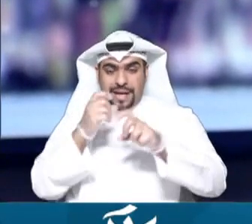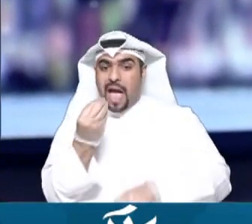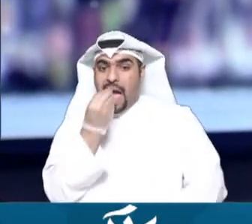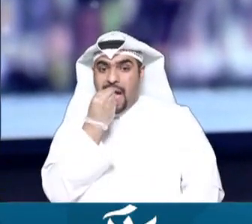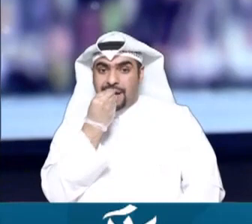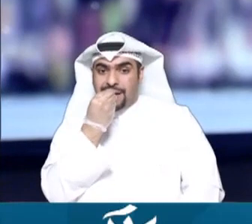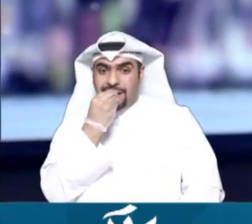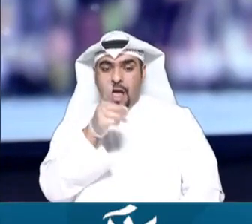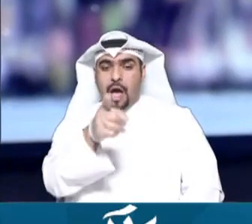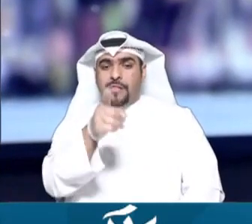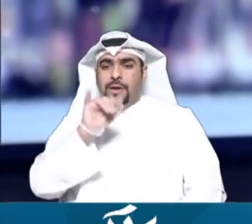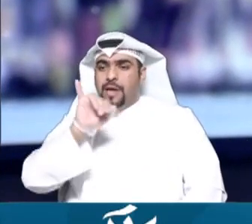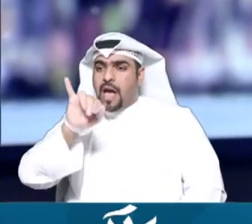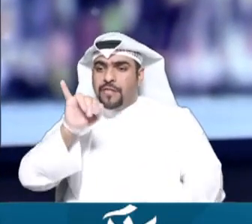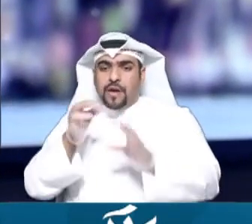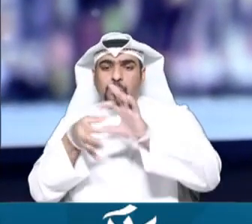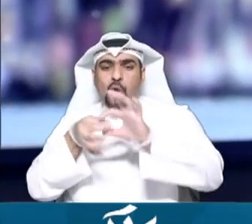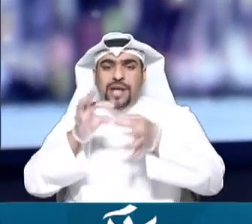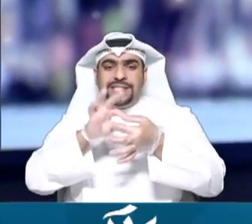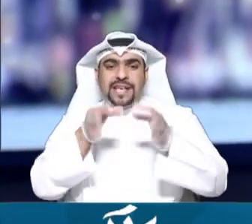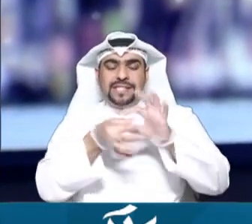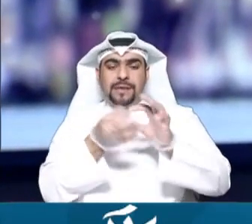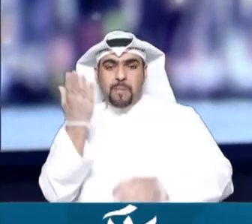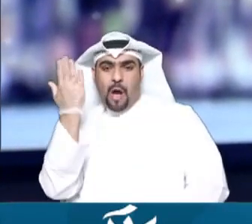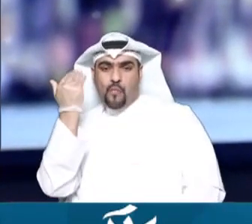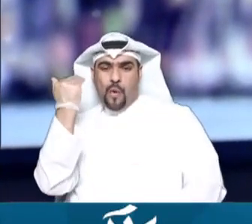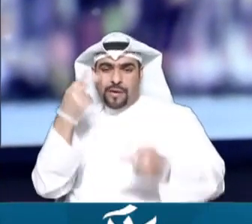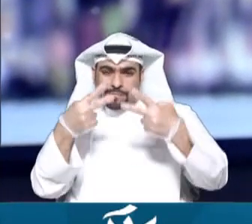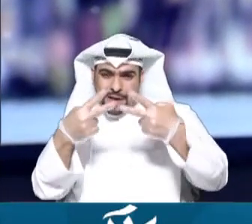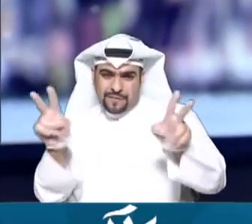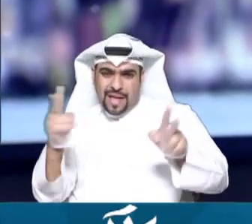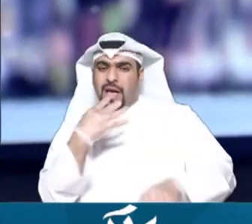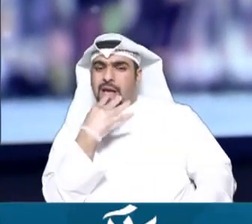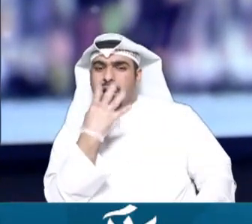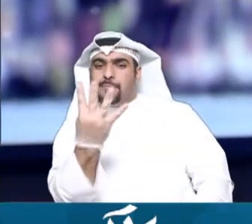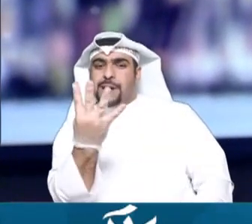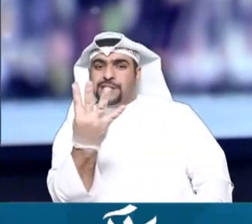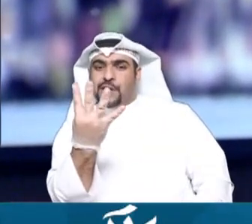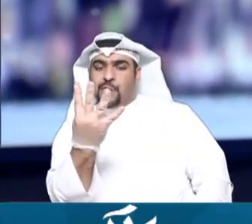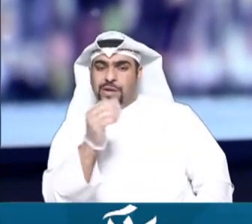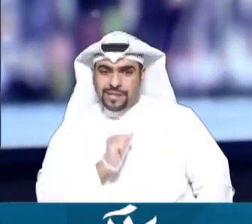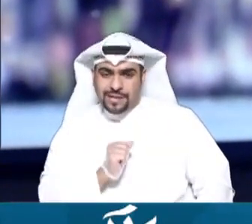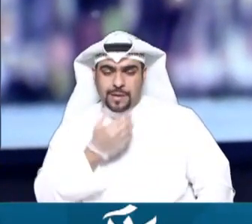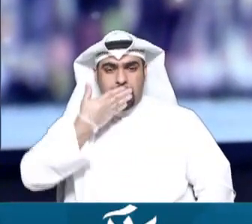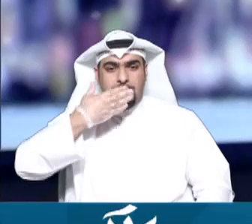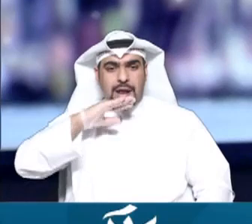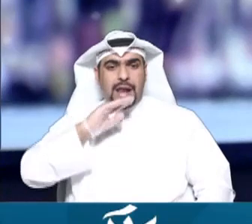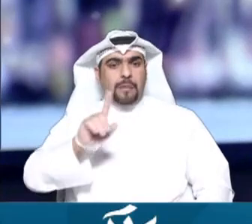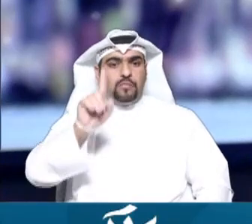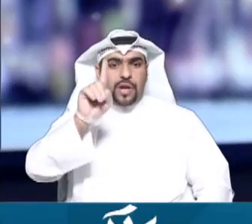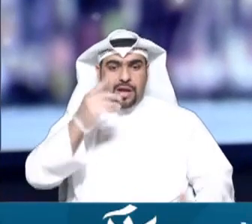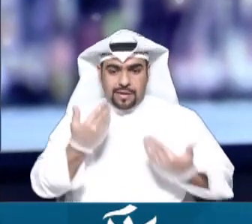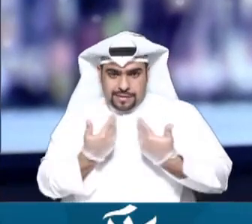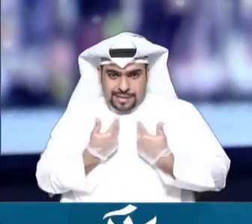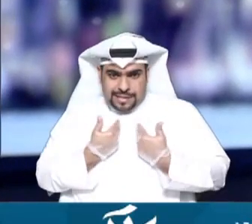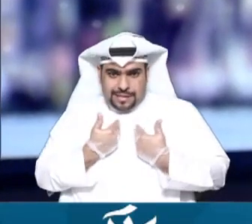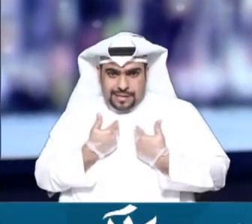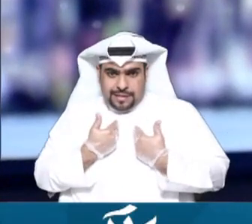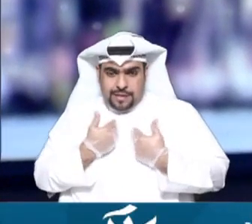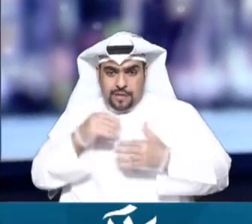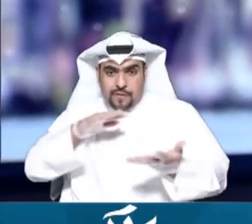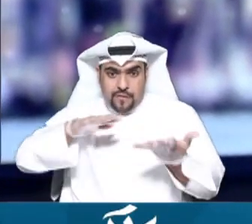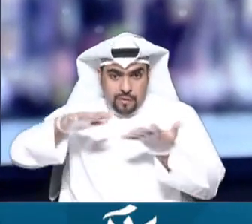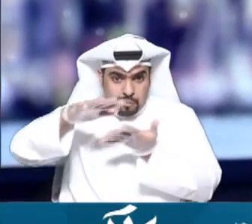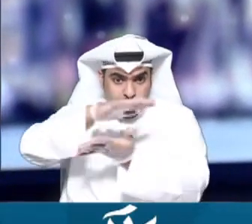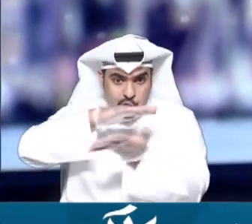لنا عمرنا 4 سنوات، لكن الحمد لله نفتخر بمشاركتنا المجتمعيه بالكويت. الحمد لله في الأزمة هذه